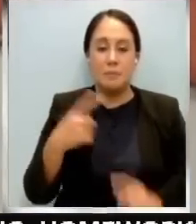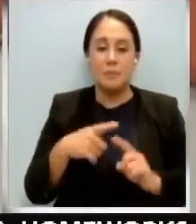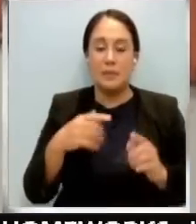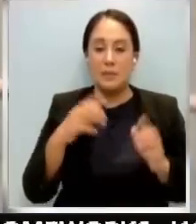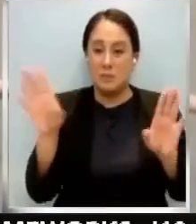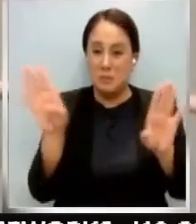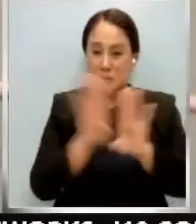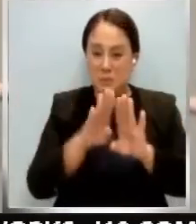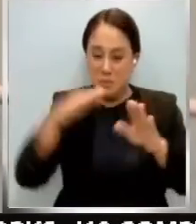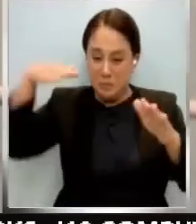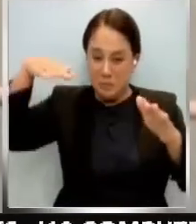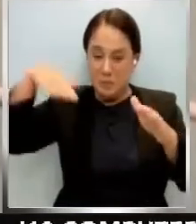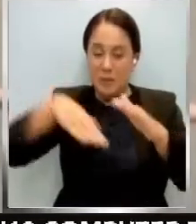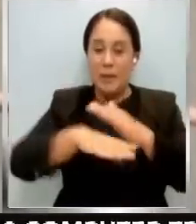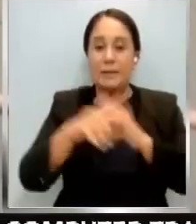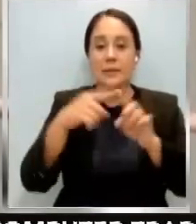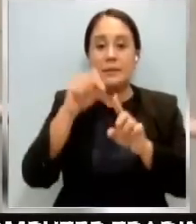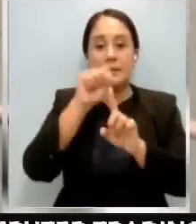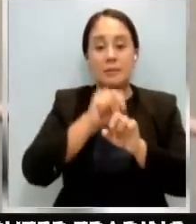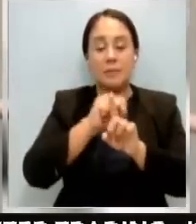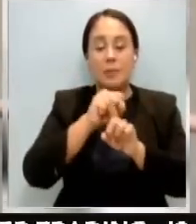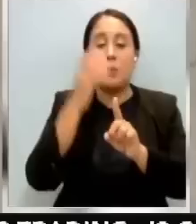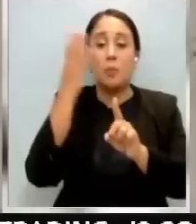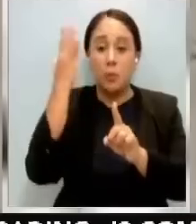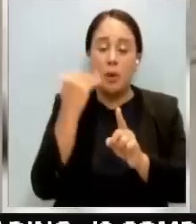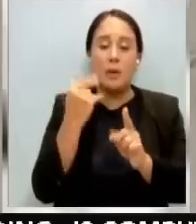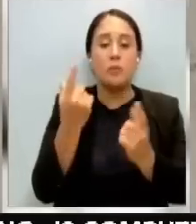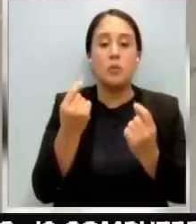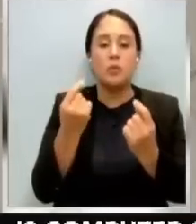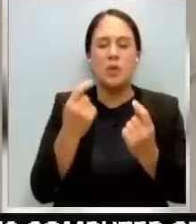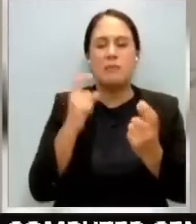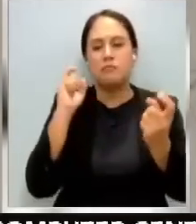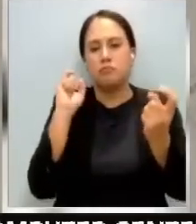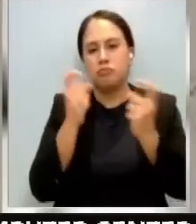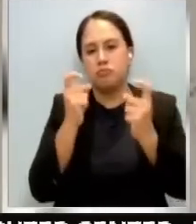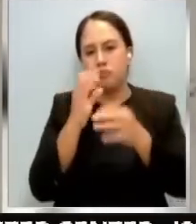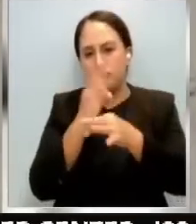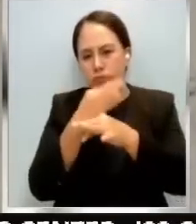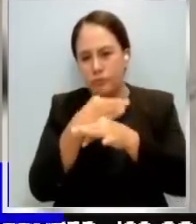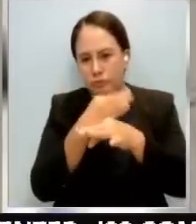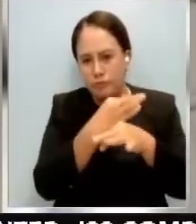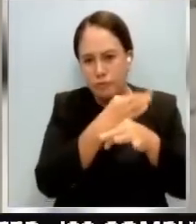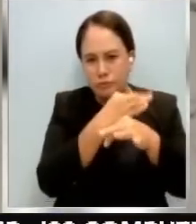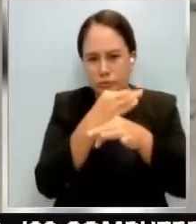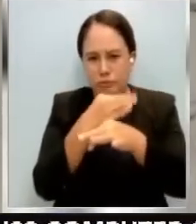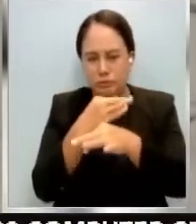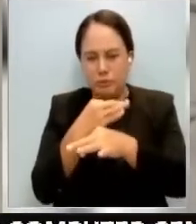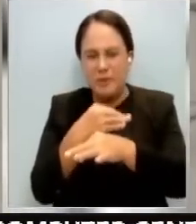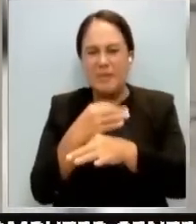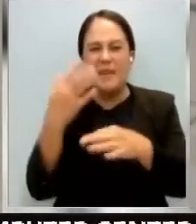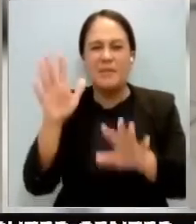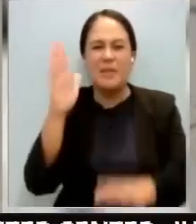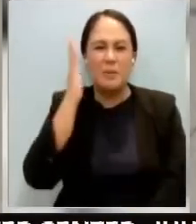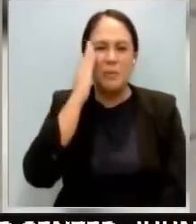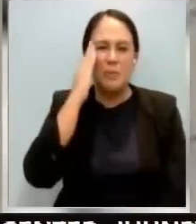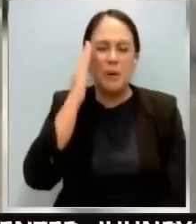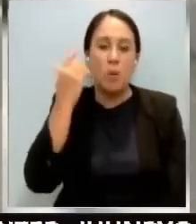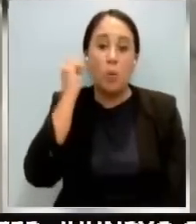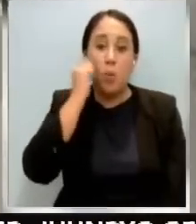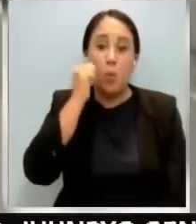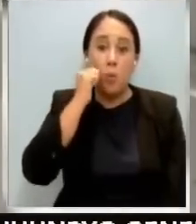hanggang September para bigyan daan ng major repair ng underpass na nakilala na natin sa baha tuwing habagat